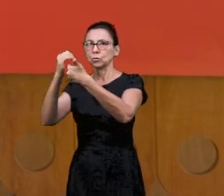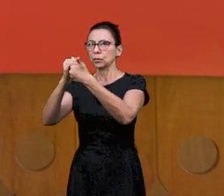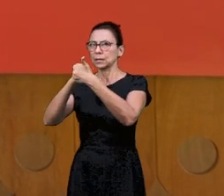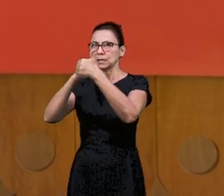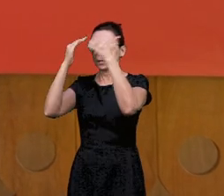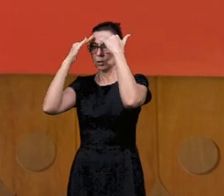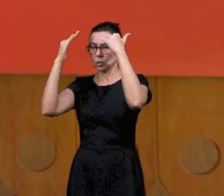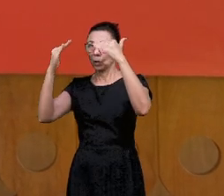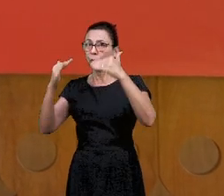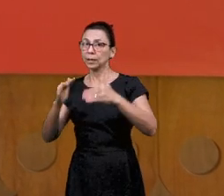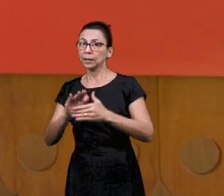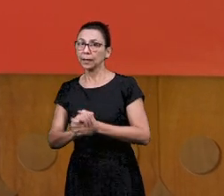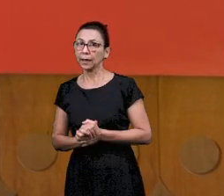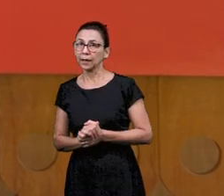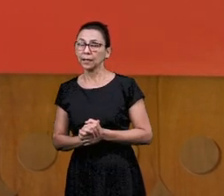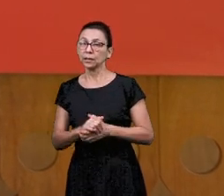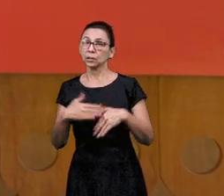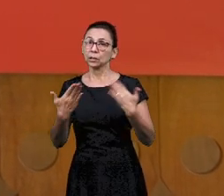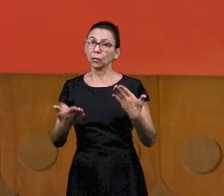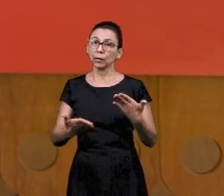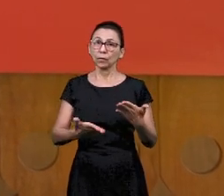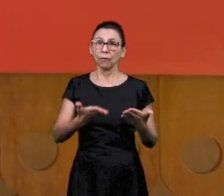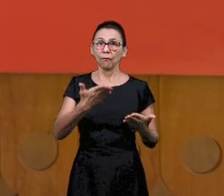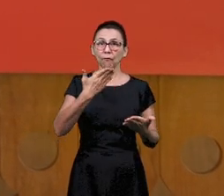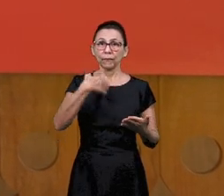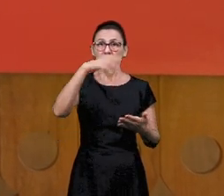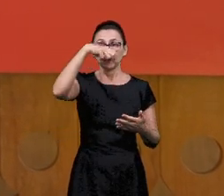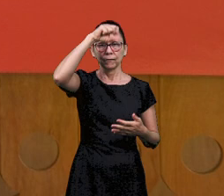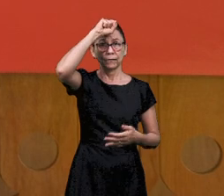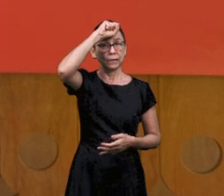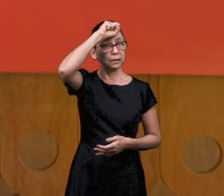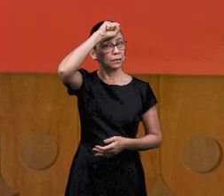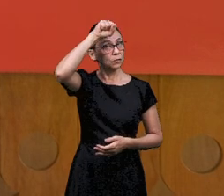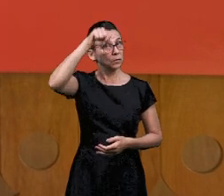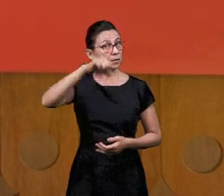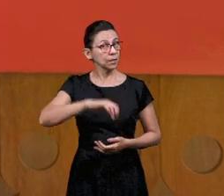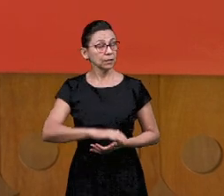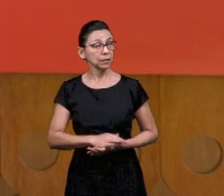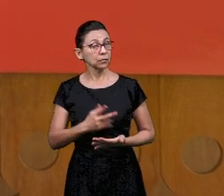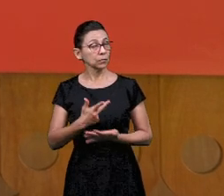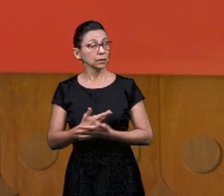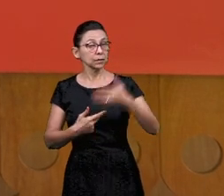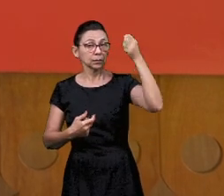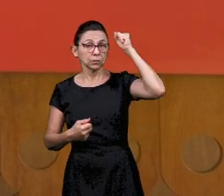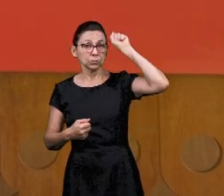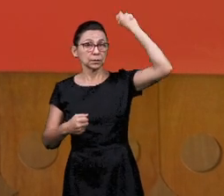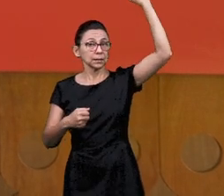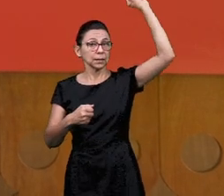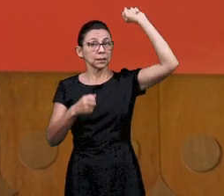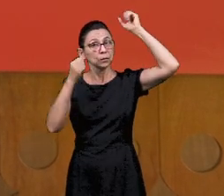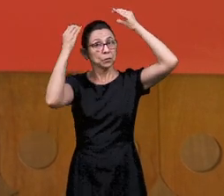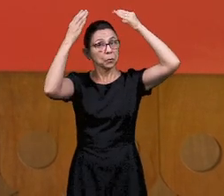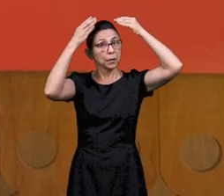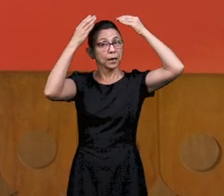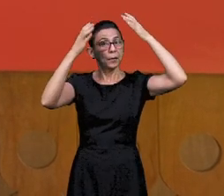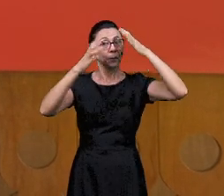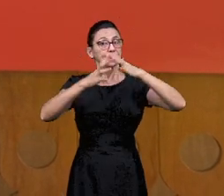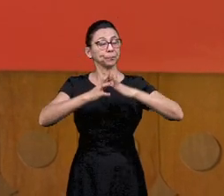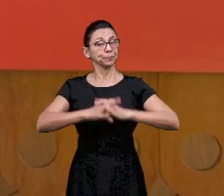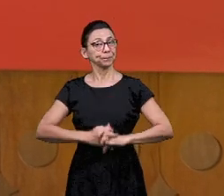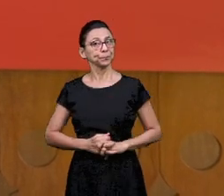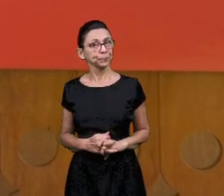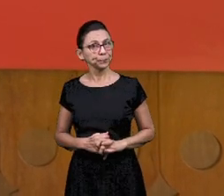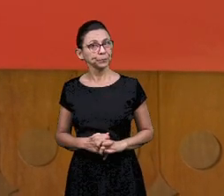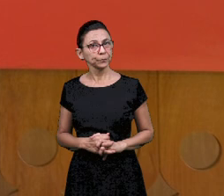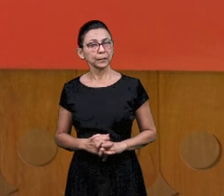la voix du Seigneur pour entendre la voix de l'ennemi. Ça s'est passé avec Saül. Il dit, aujourd'hui, le Seigneur a coupé ton manteau.